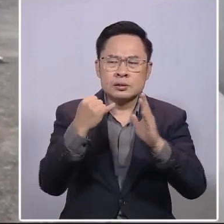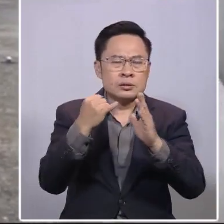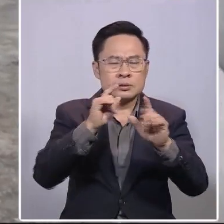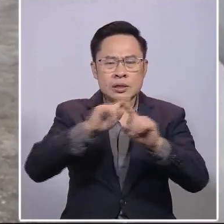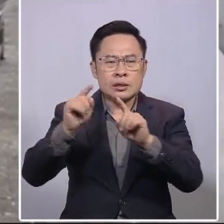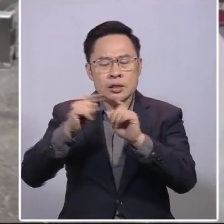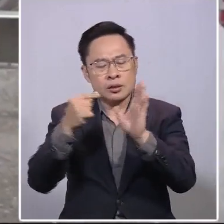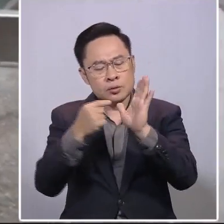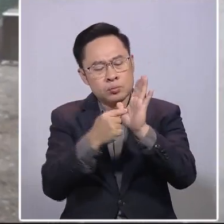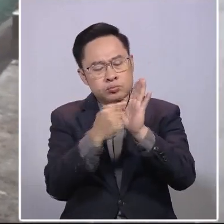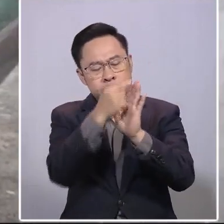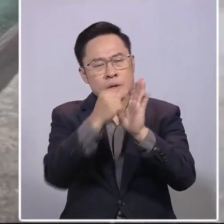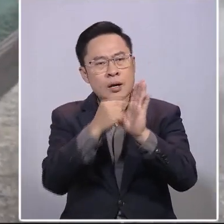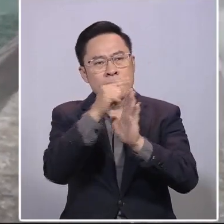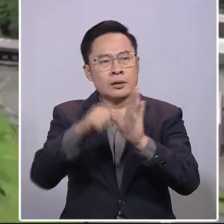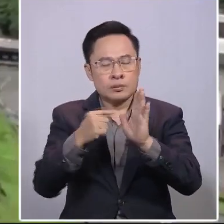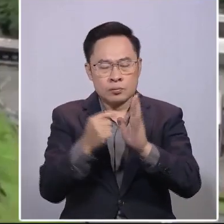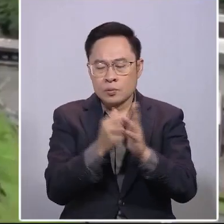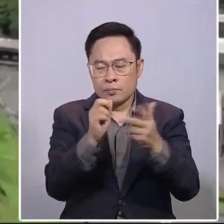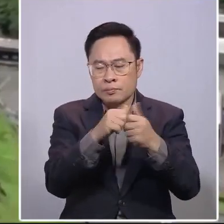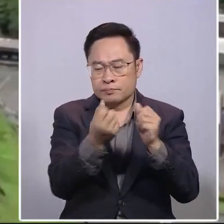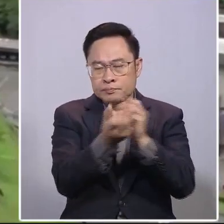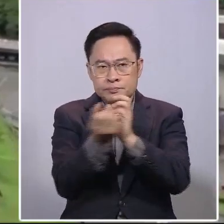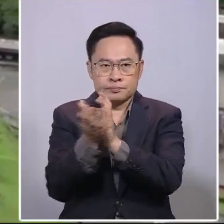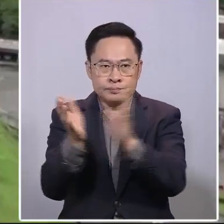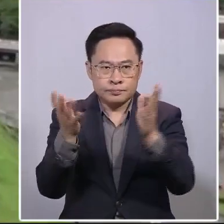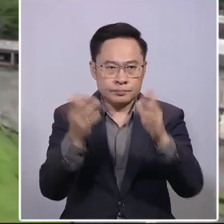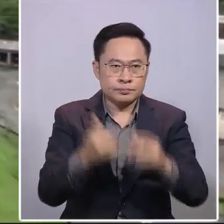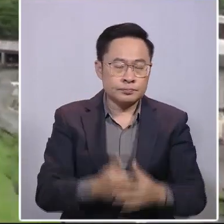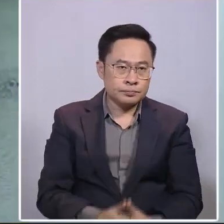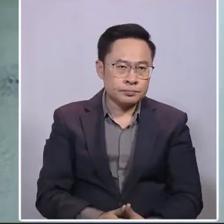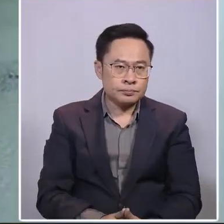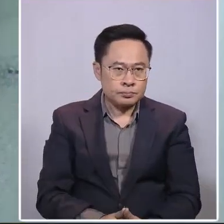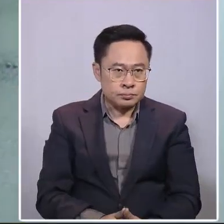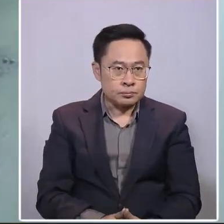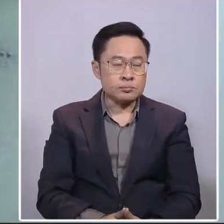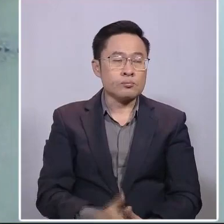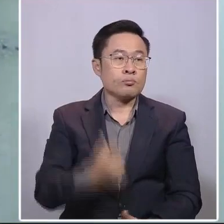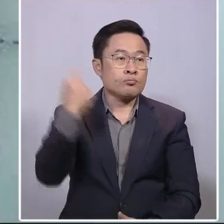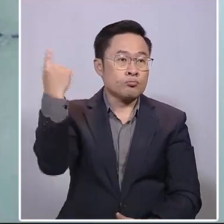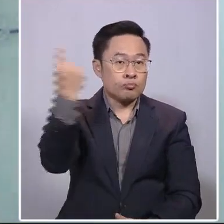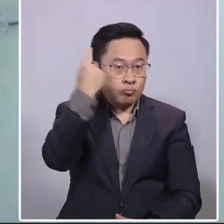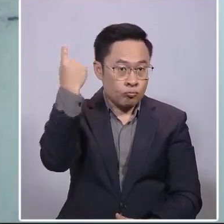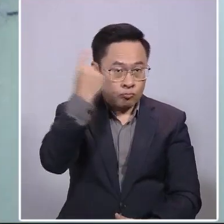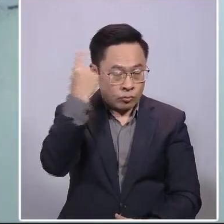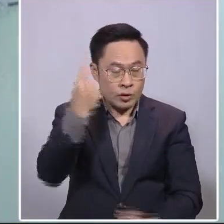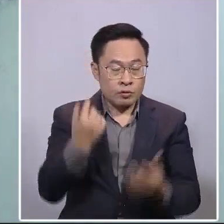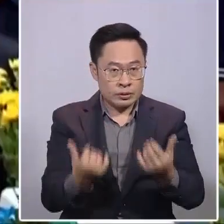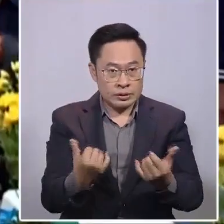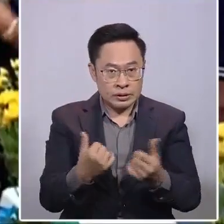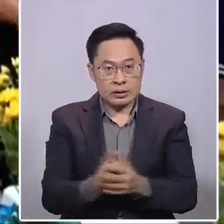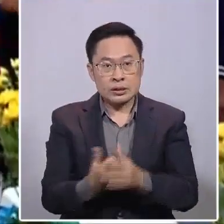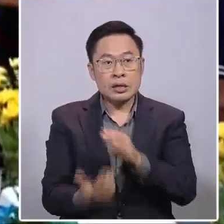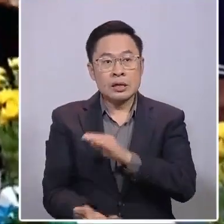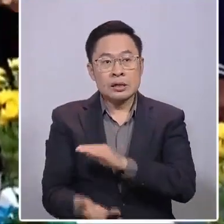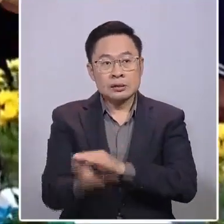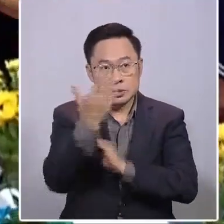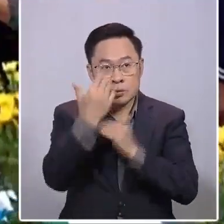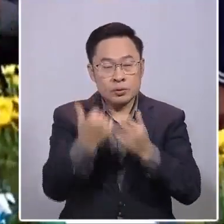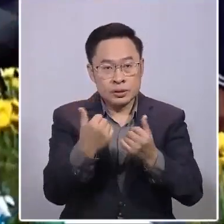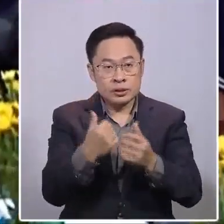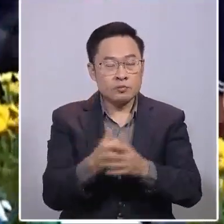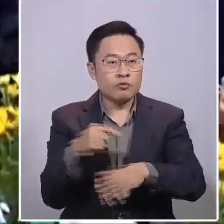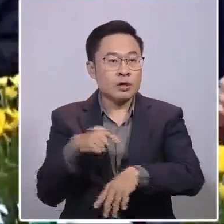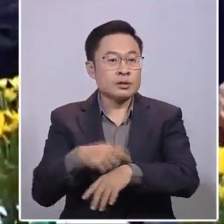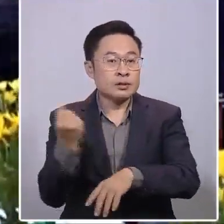และเขื่อนต่างๆที่อยู่ในความดูแลของกฟผ.นะครับส่วนบรรยากาศการท่องเที่ยวนะครับหลังจากที่เมื่อช่วงเช้ามืดที่ผ่านมาตอน